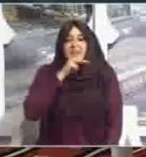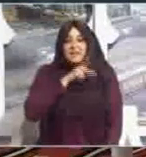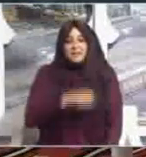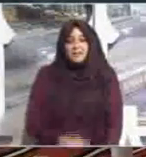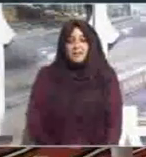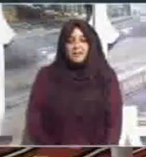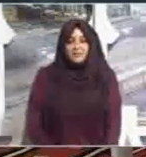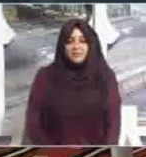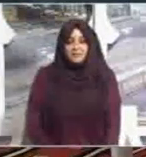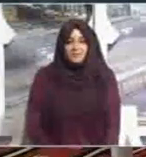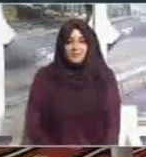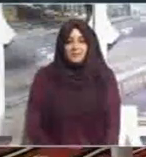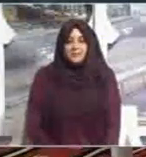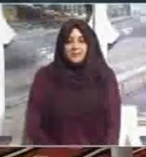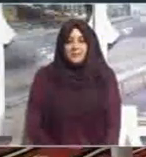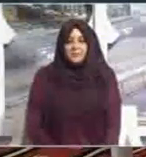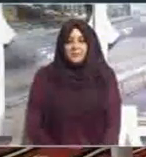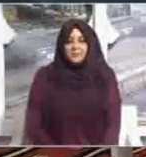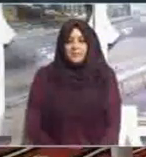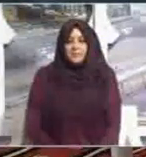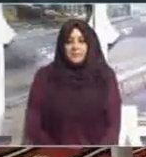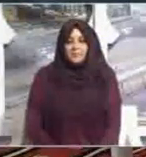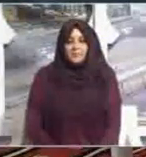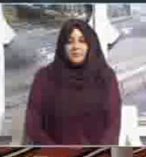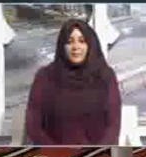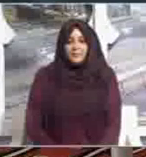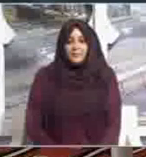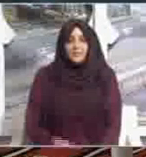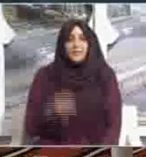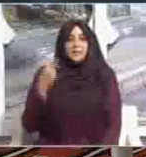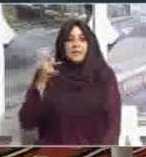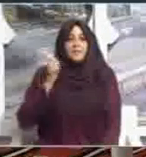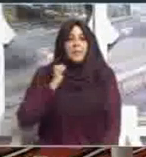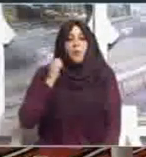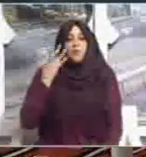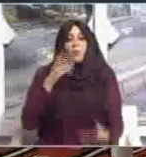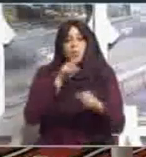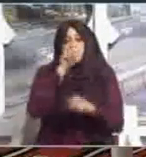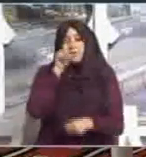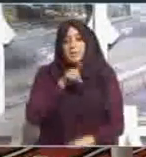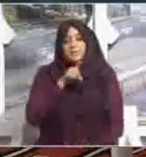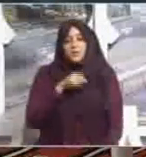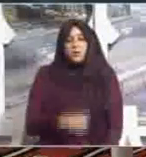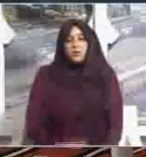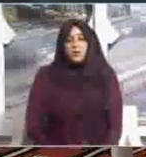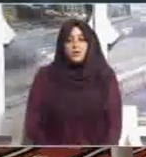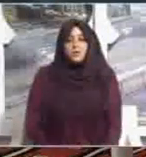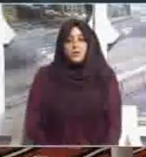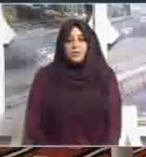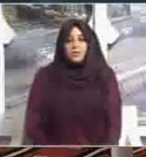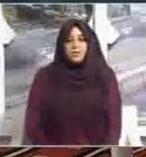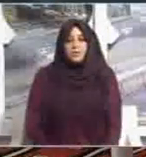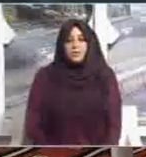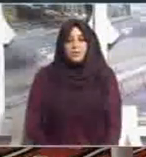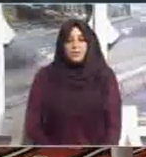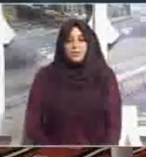أهلا بك أم خولة تفضلي. والله عندي الأم تاعي حابة تطرح لك أسئلة. مرحبا.